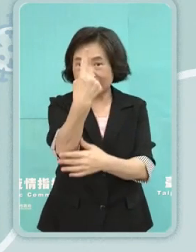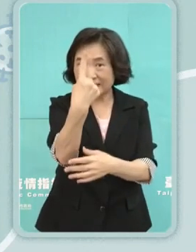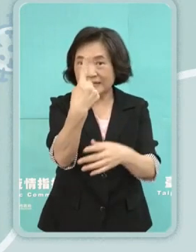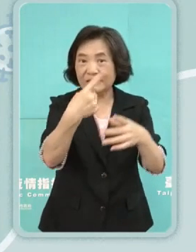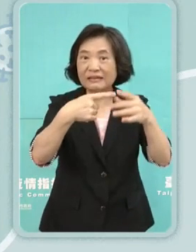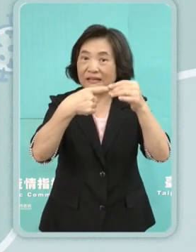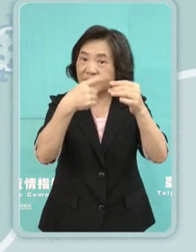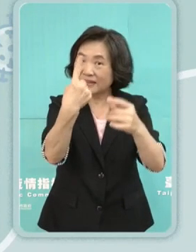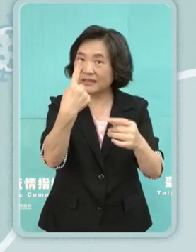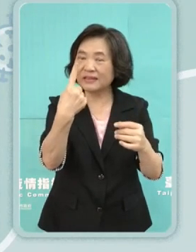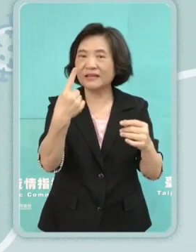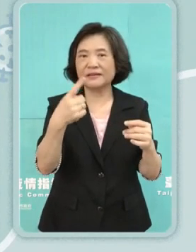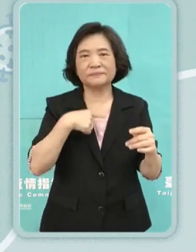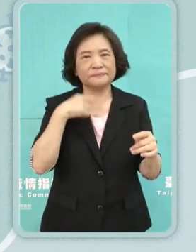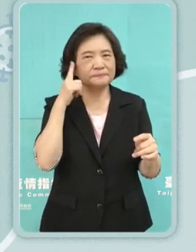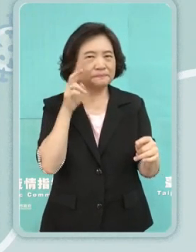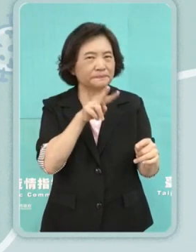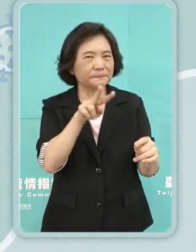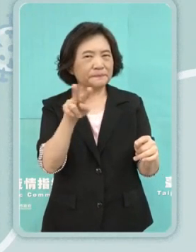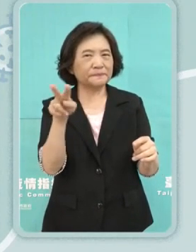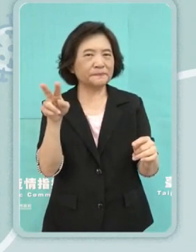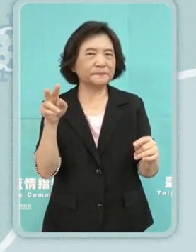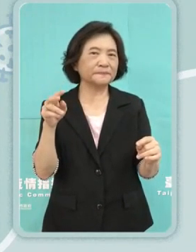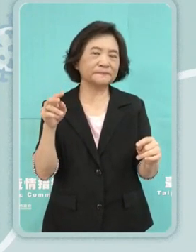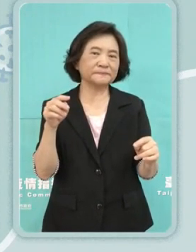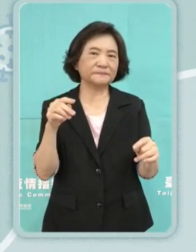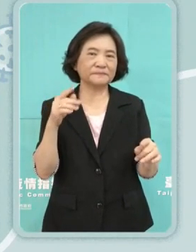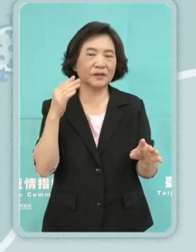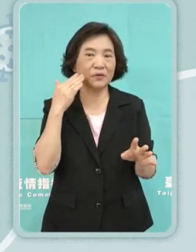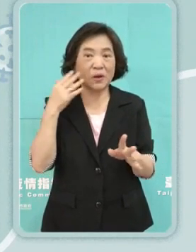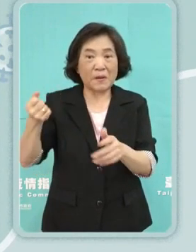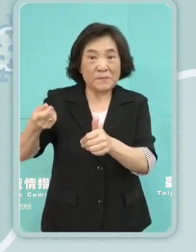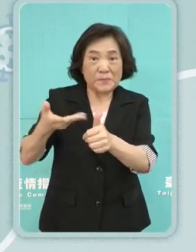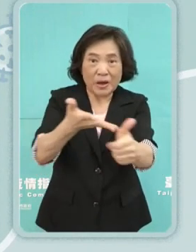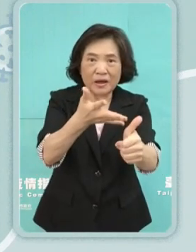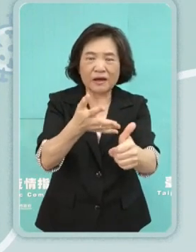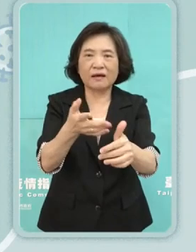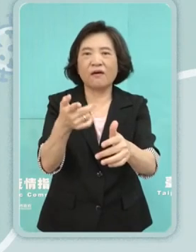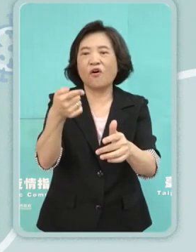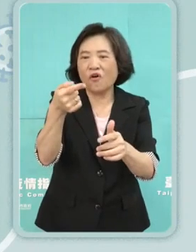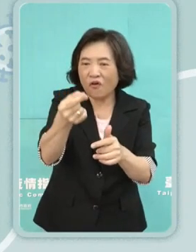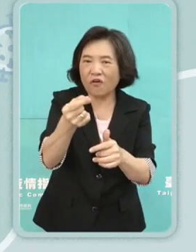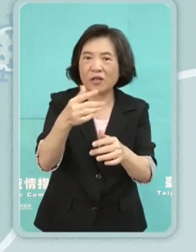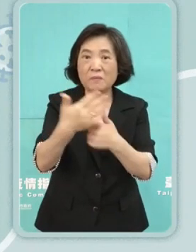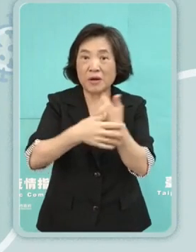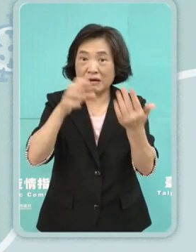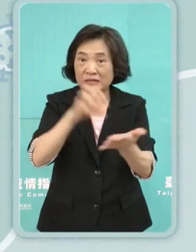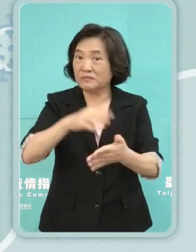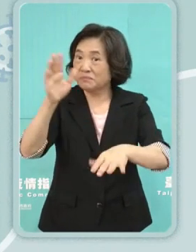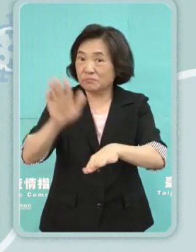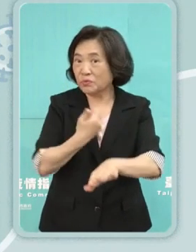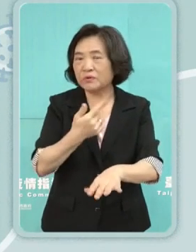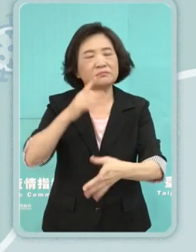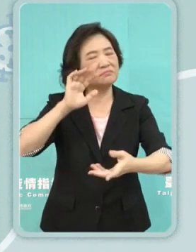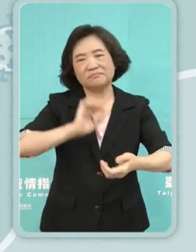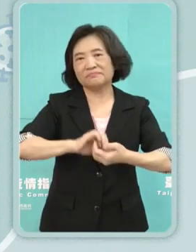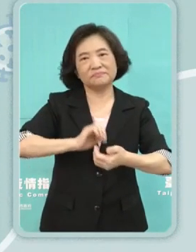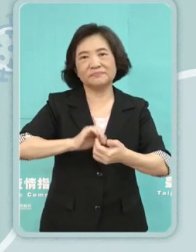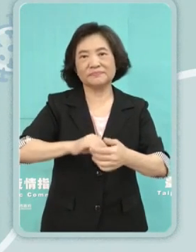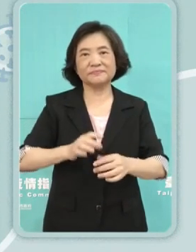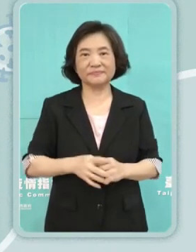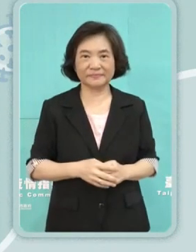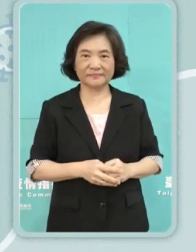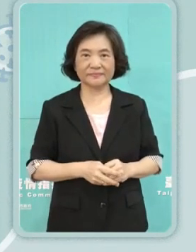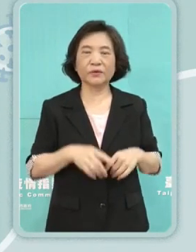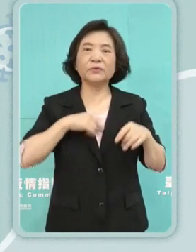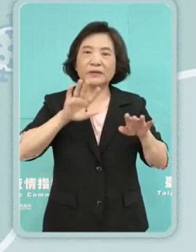目前看起来也是一样的，感染的机会比较低，没有保证说不感染。所以这也是再